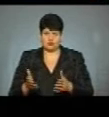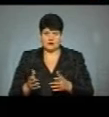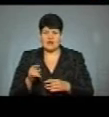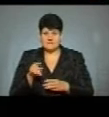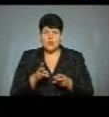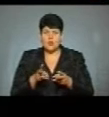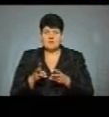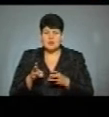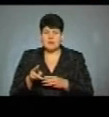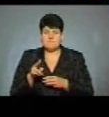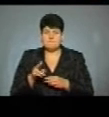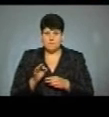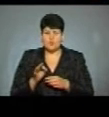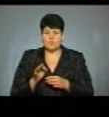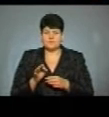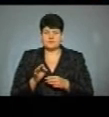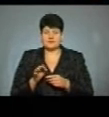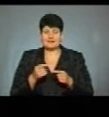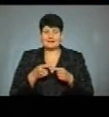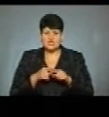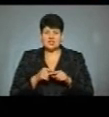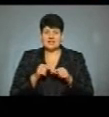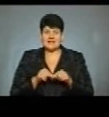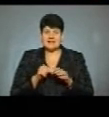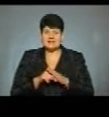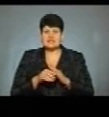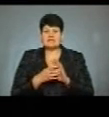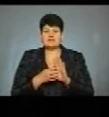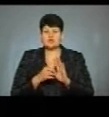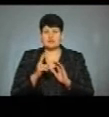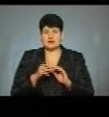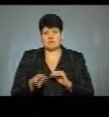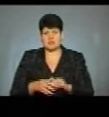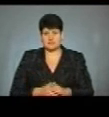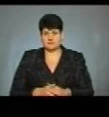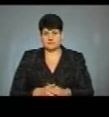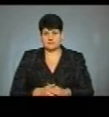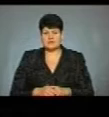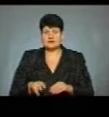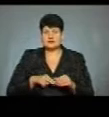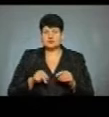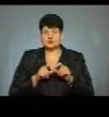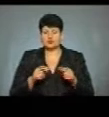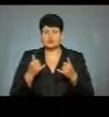він обігріває по заводській технічній характеристиці 900 метрів квадратних. Директорки